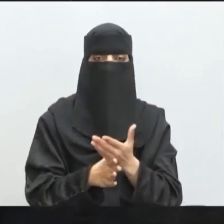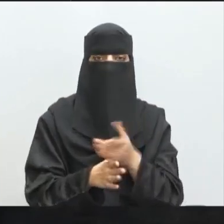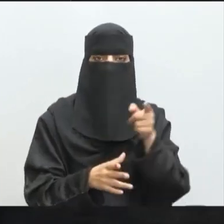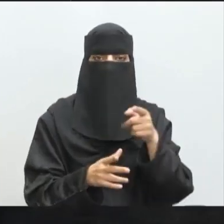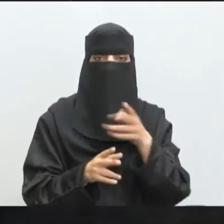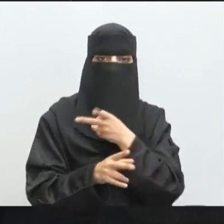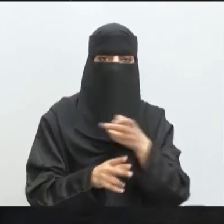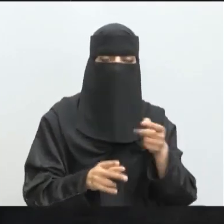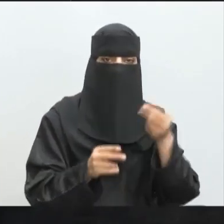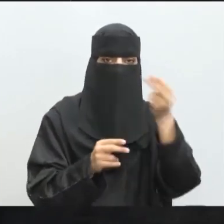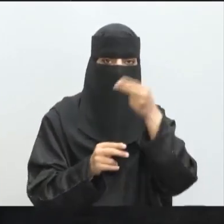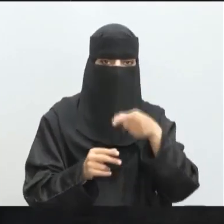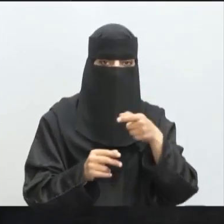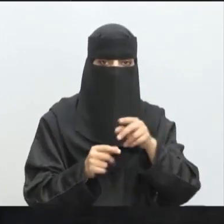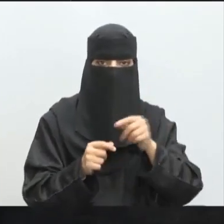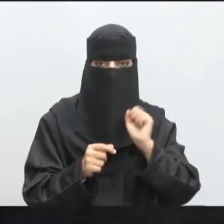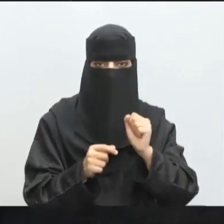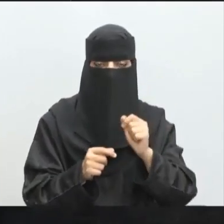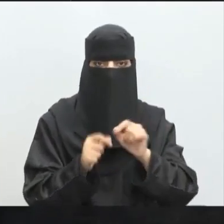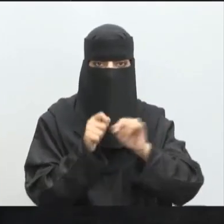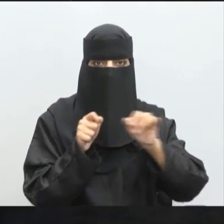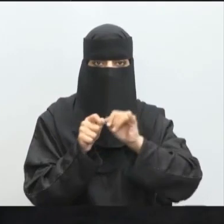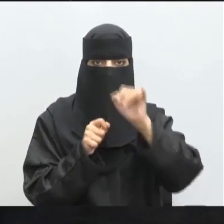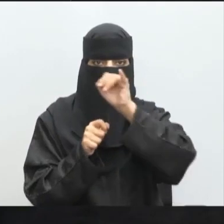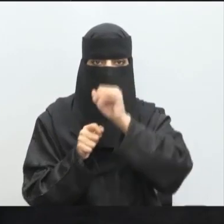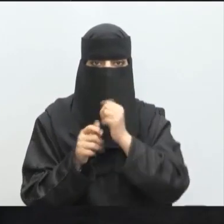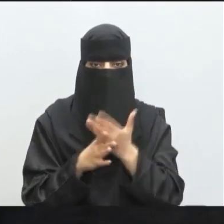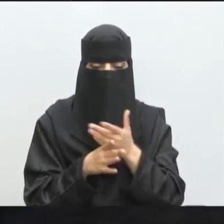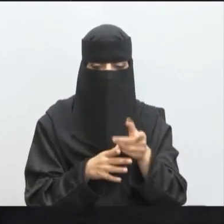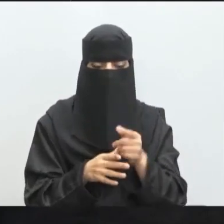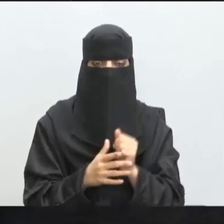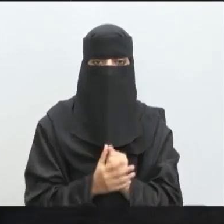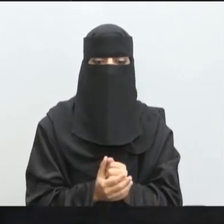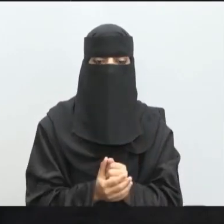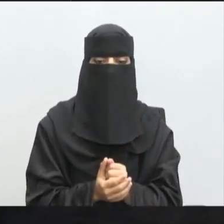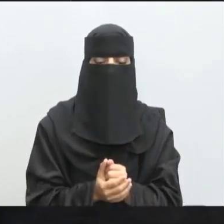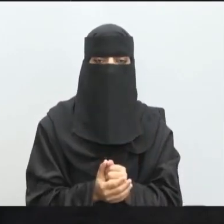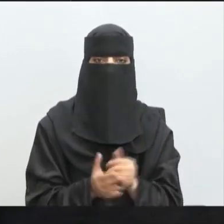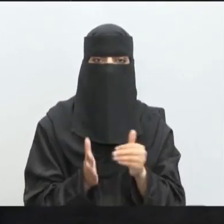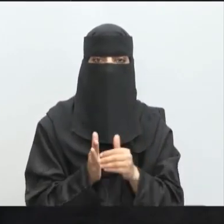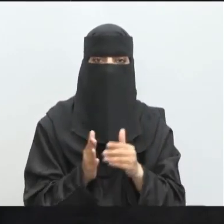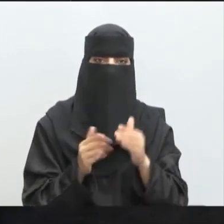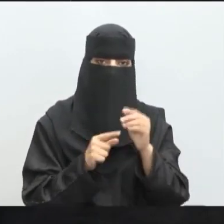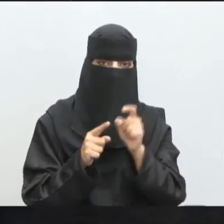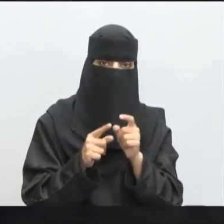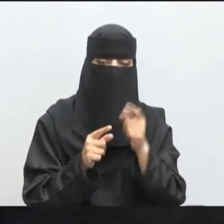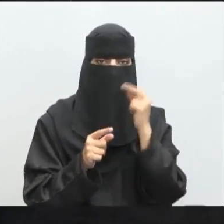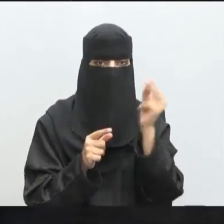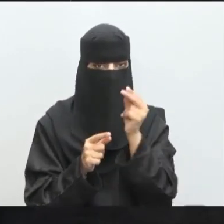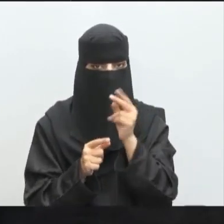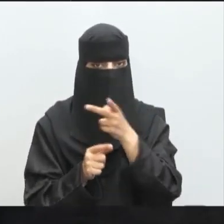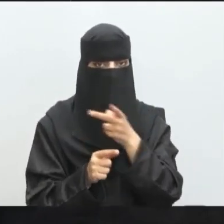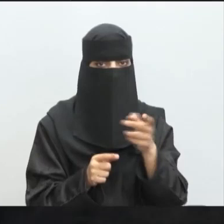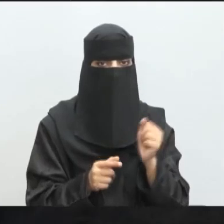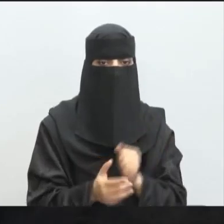هناك انواع مختلفه ومتعدده لمقاييس الرسم مقاييس رسم الخريطه نسبيه ومقارنه وخطيه وغيرها